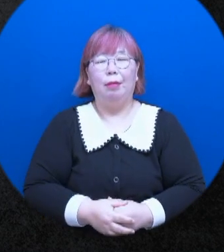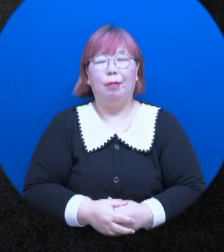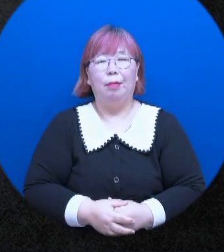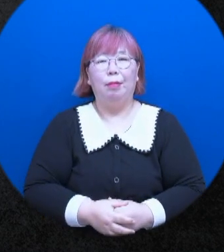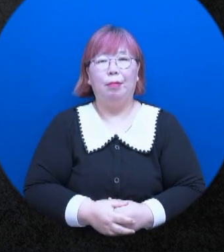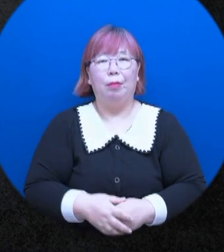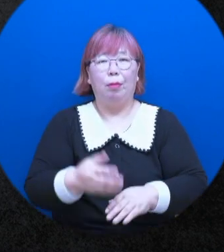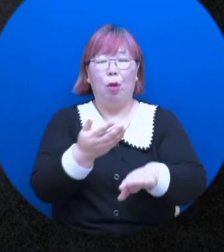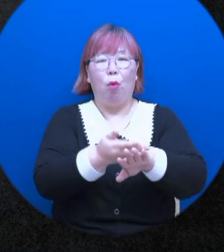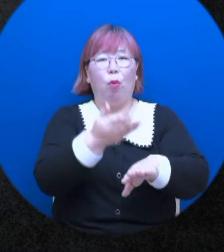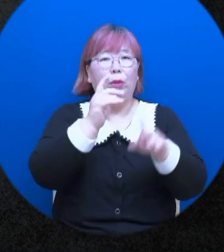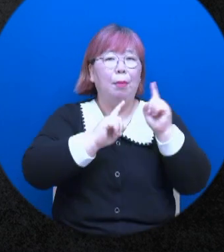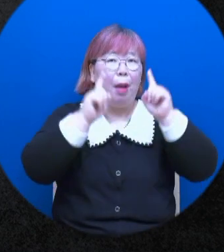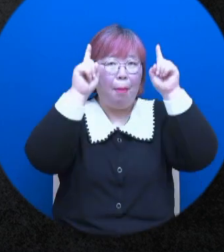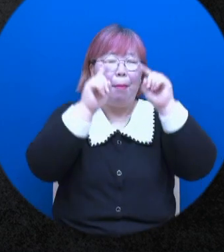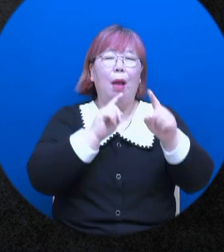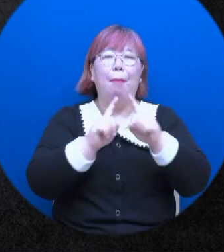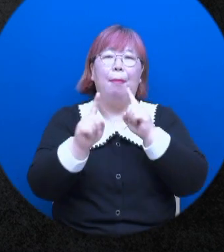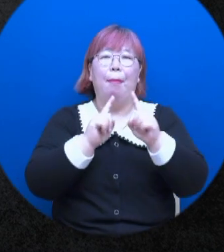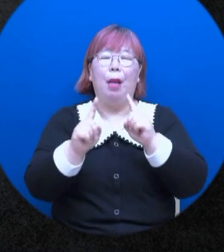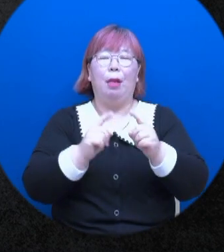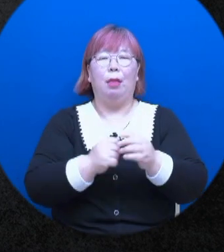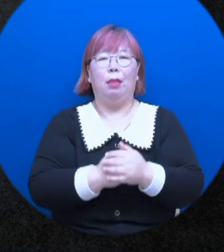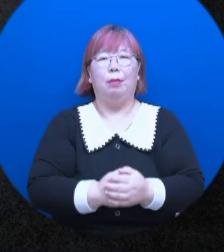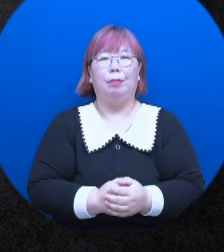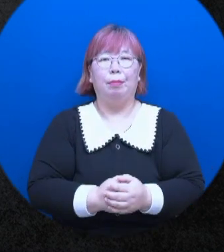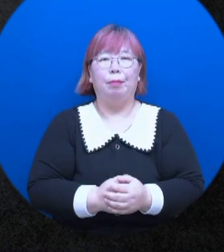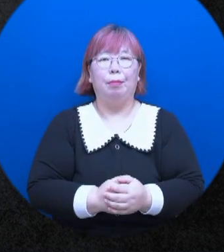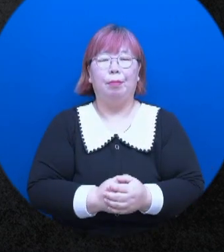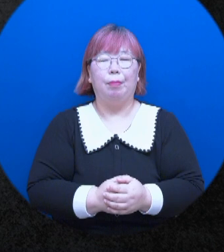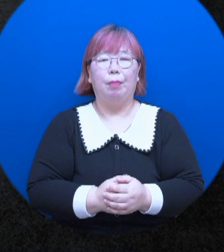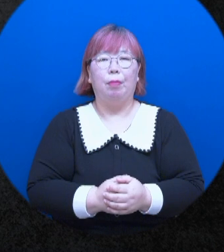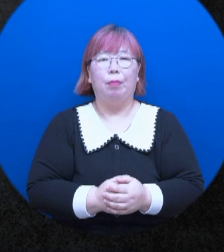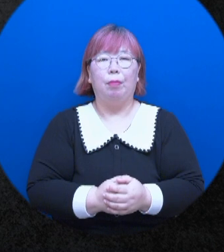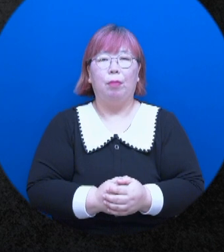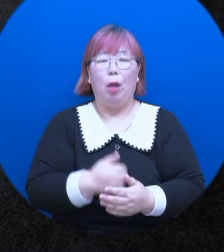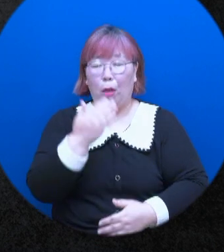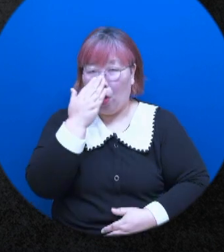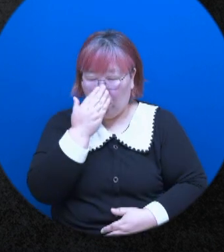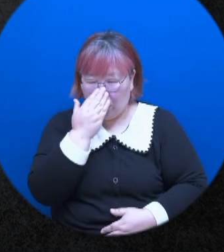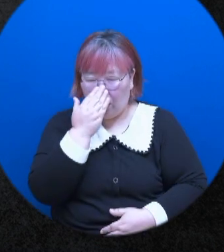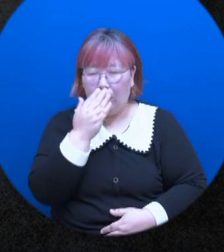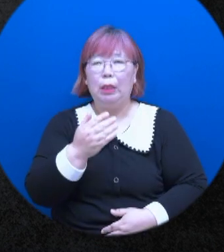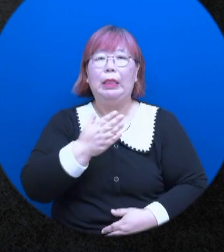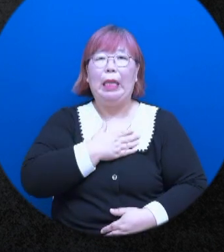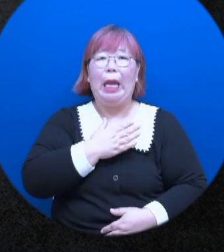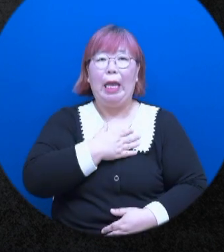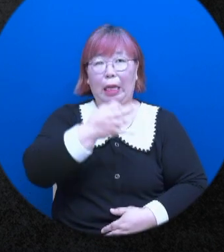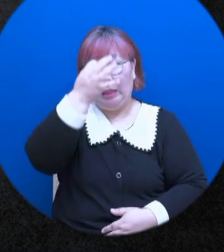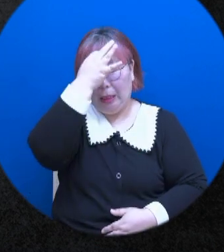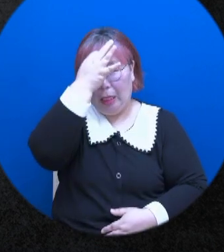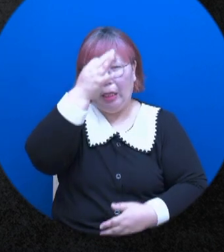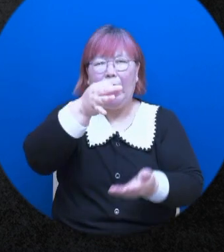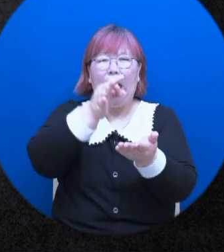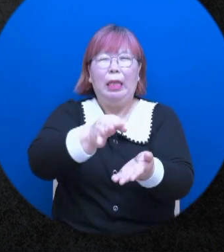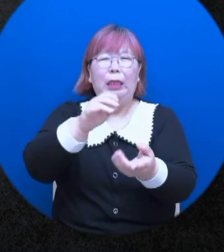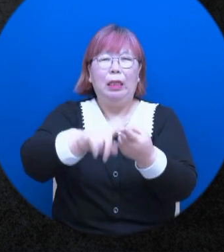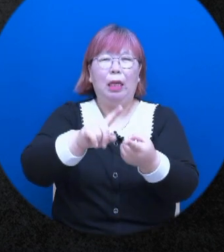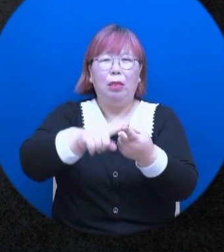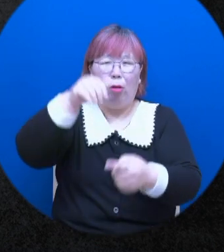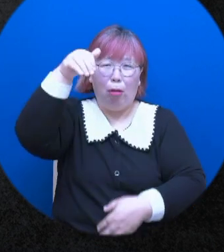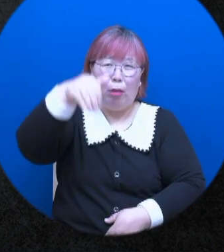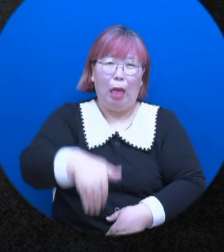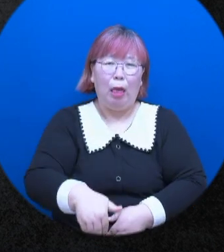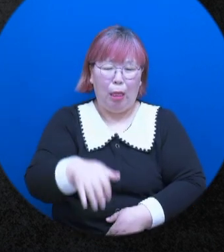고참 악마가 무엇이라고 말하는지 한번 읽어보겠습니다. 겸손이란 내 재능의 가치를 낮게 보려고